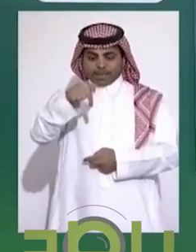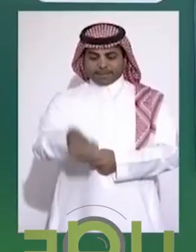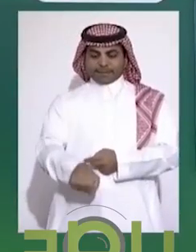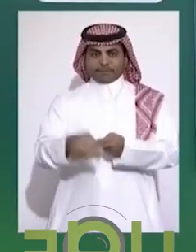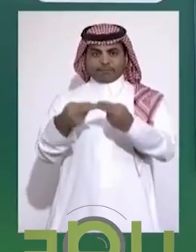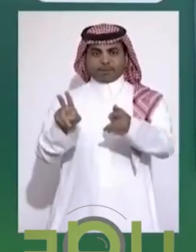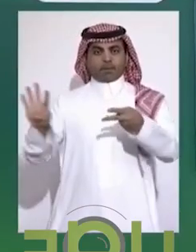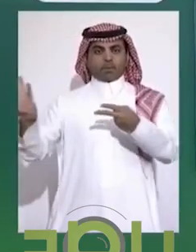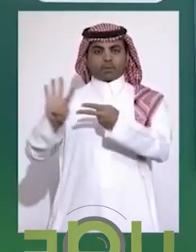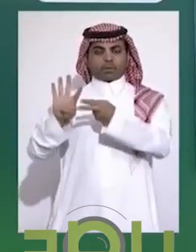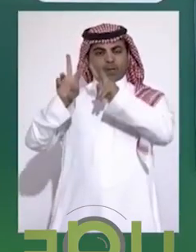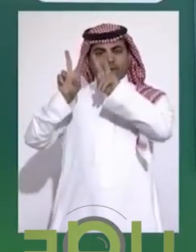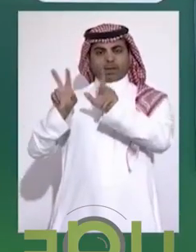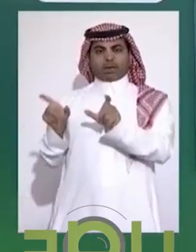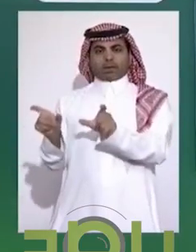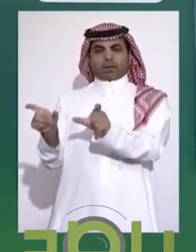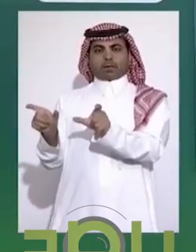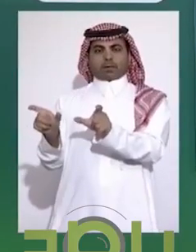إشعار آخر.